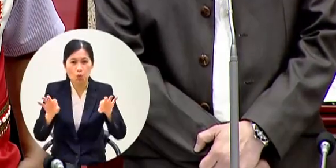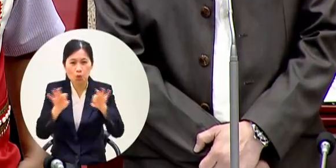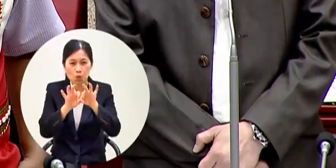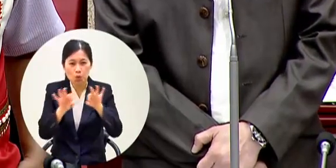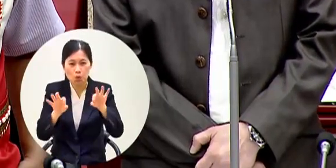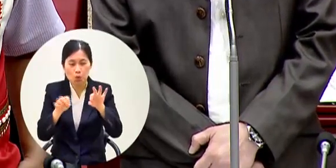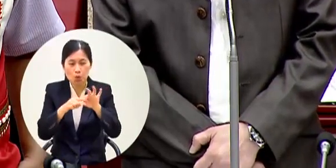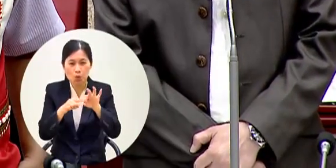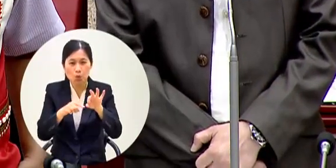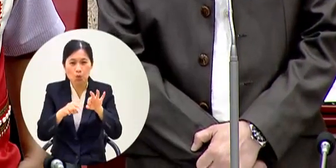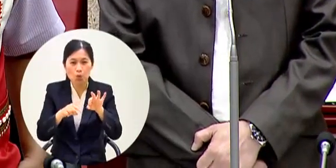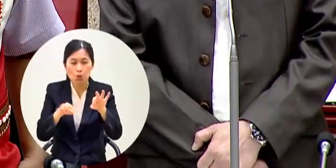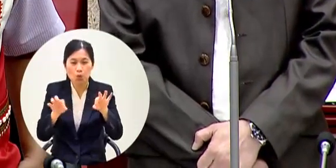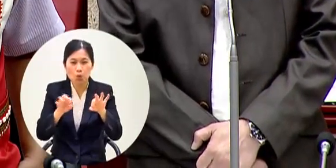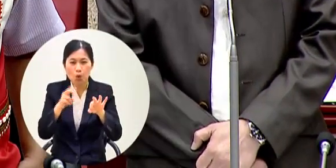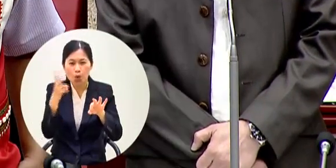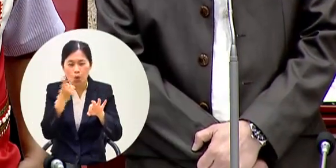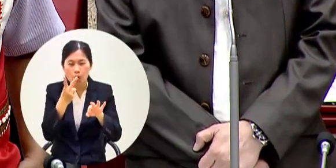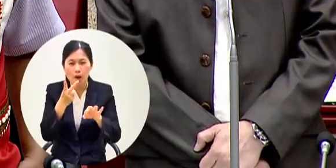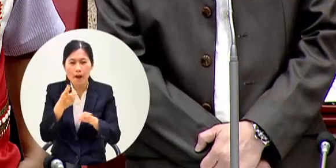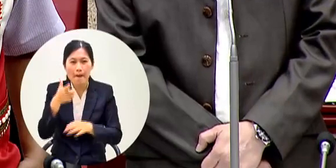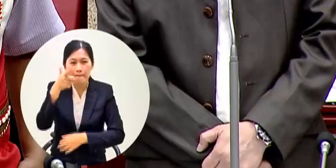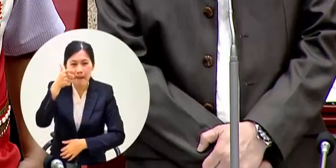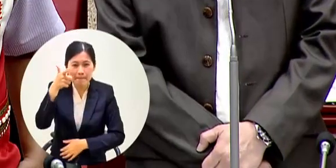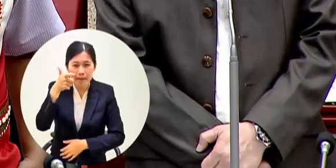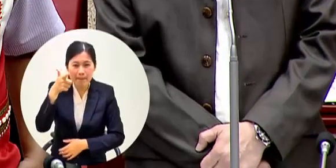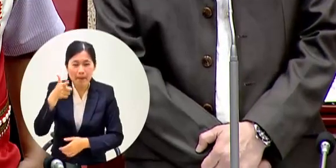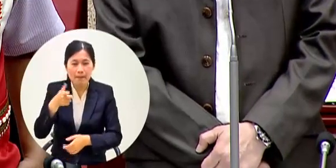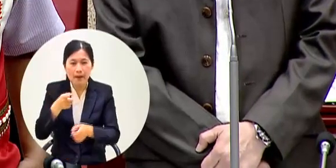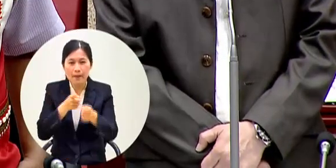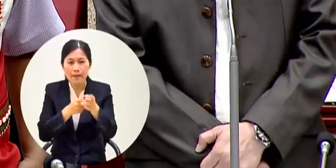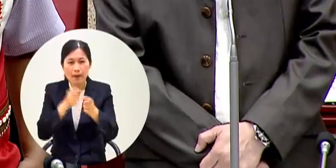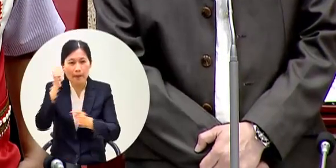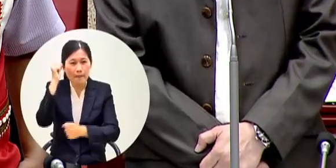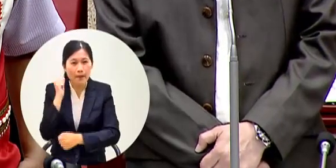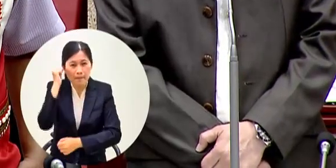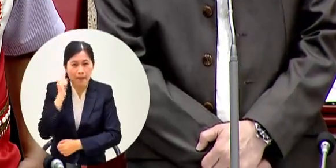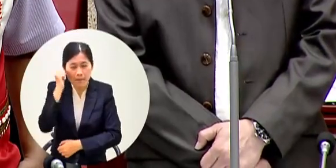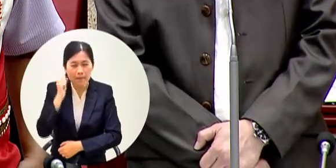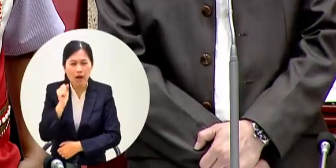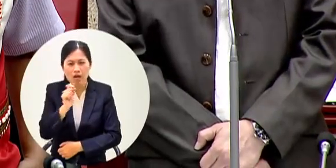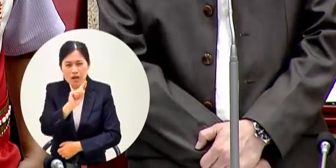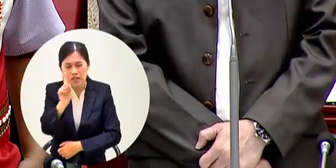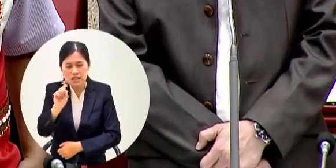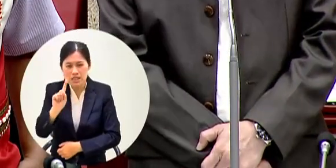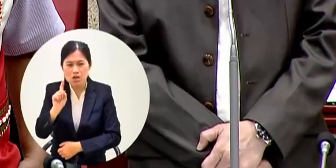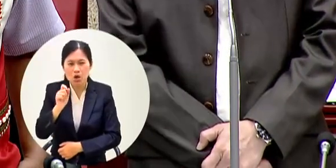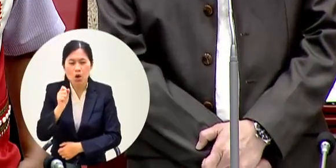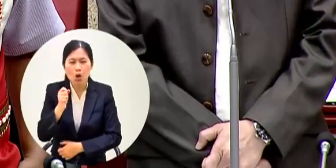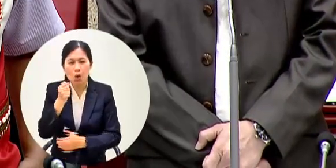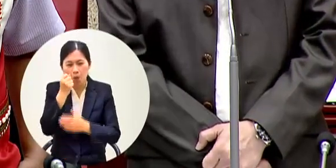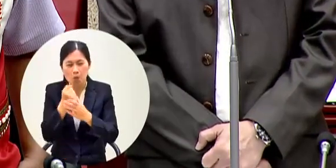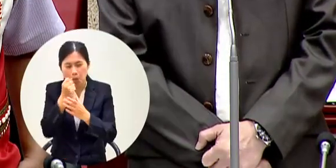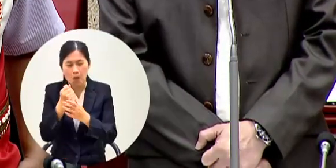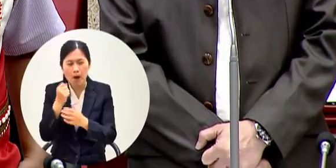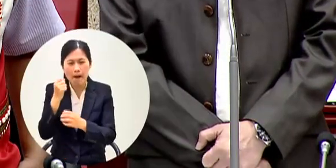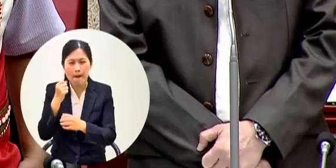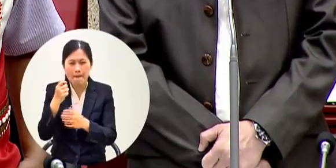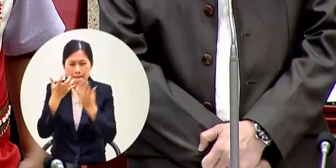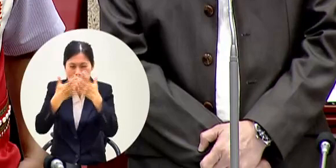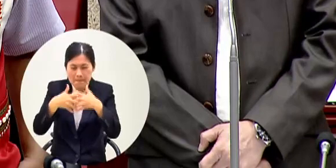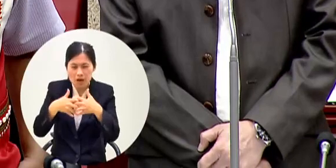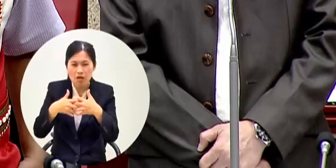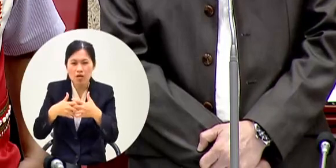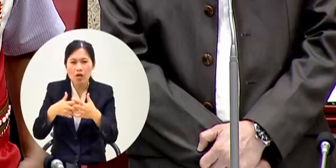是透过哪一种方式，包括就是穿孔的这个穿孔管的这个灌溉的方式也